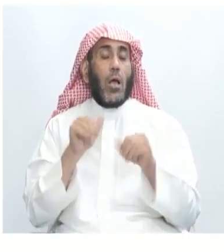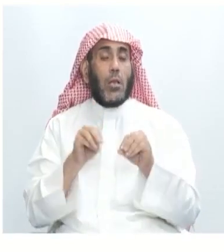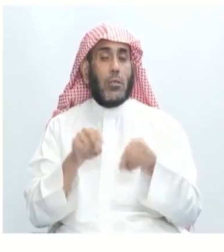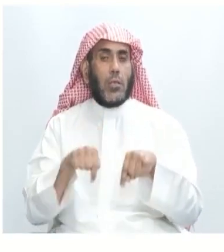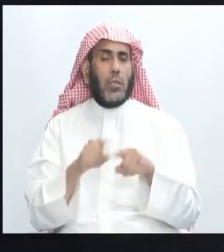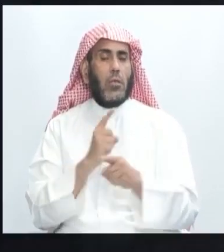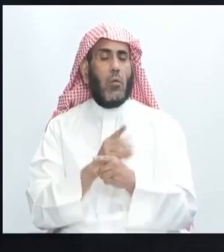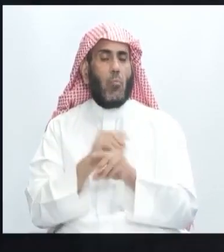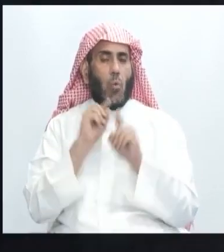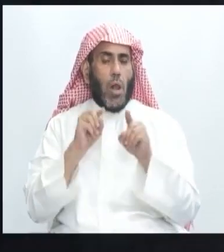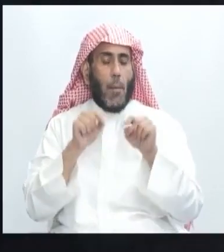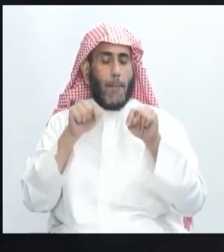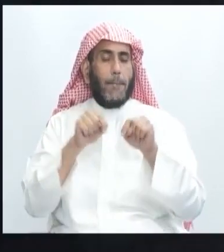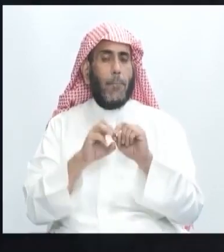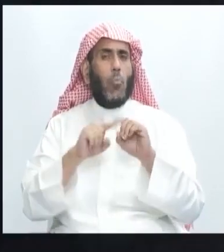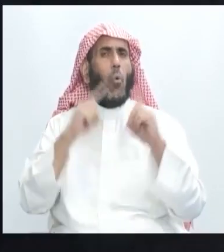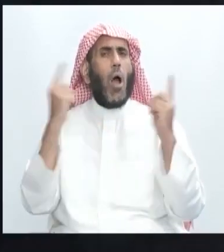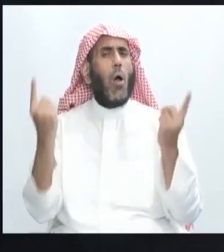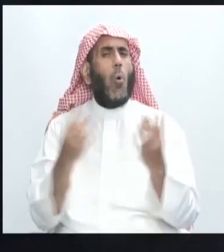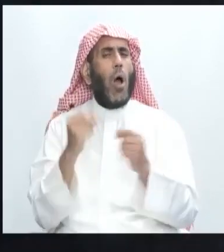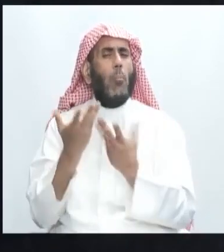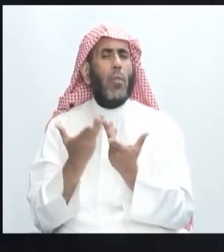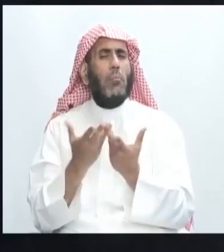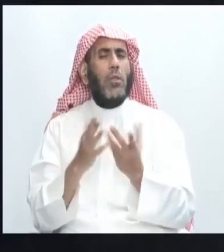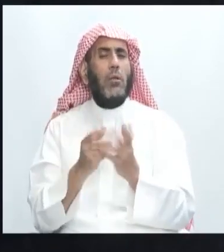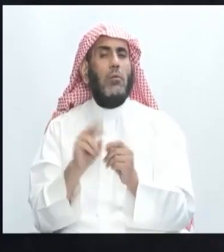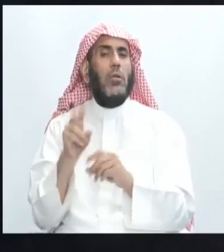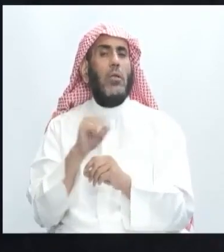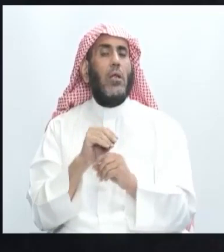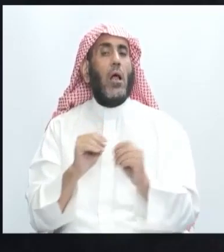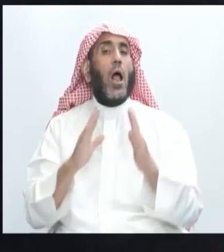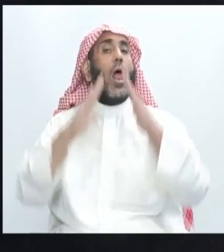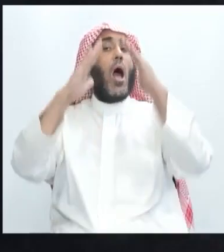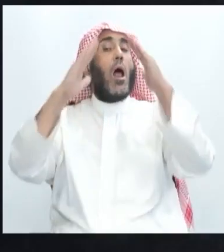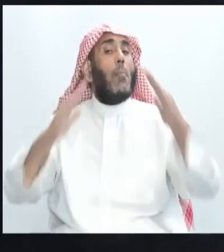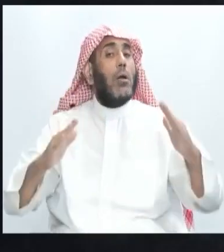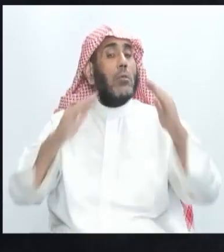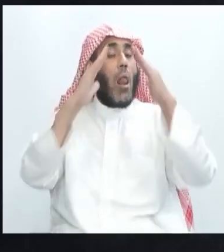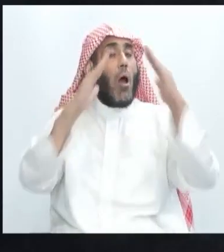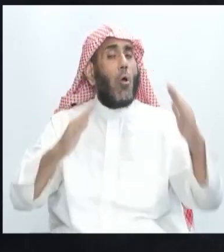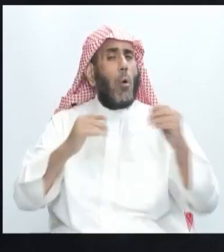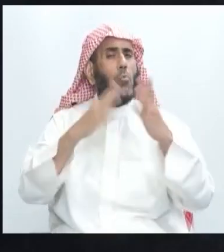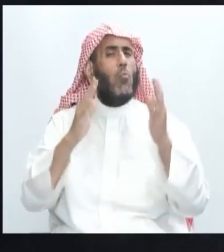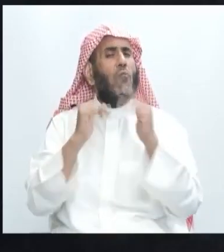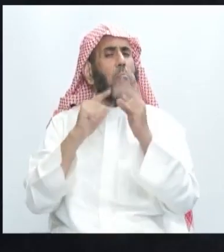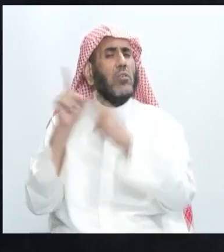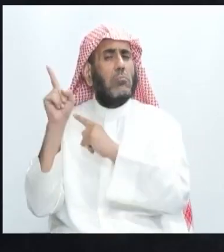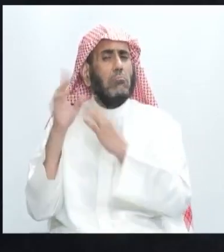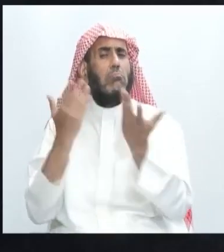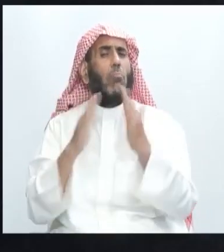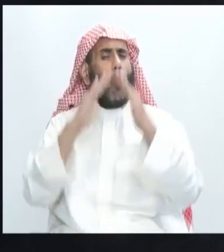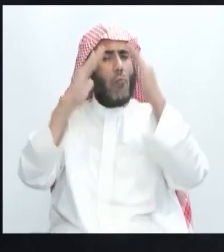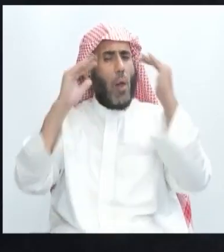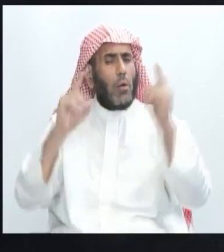نحن عن او سنذكر مثلا ظاهره من الظواهر وقلنا مثلا الاهرامات ظاهره من بناء الاهرامات وهذه